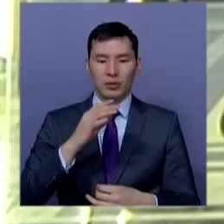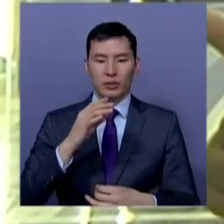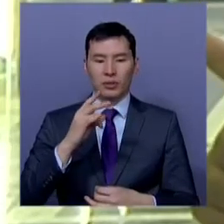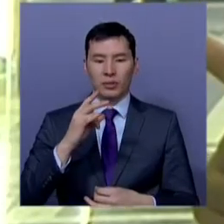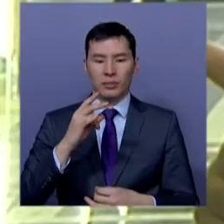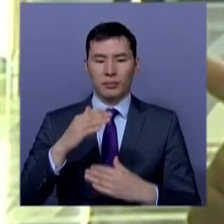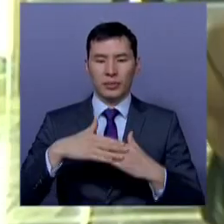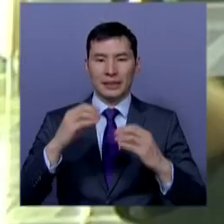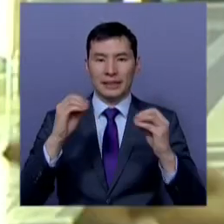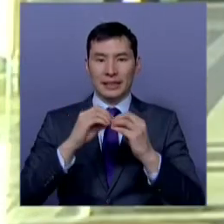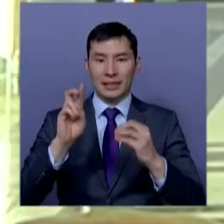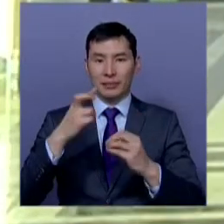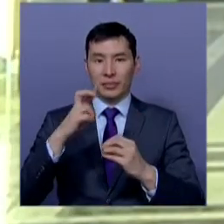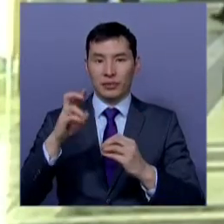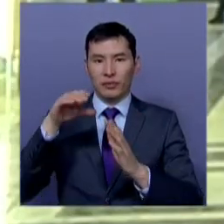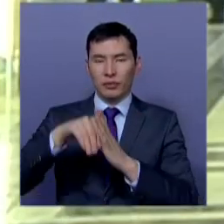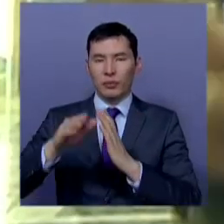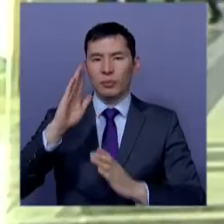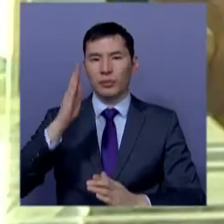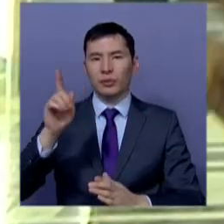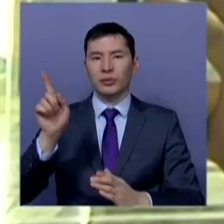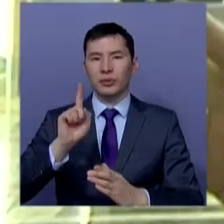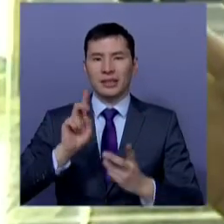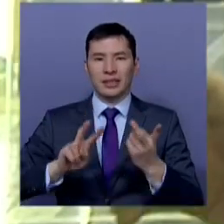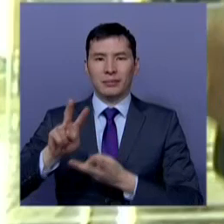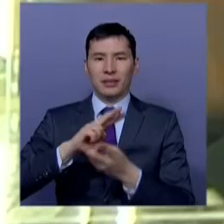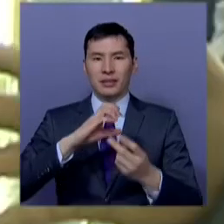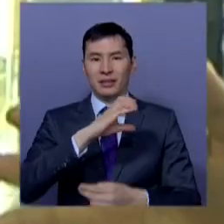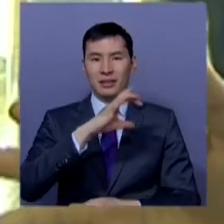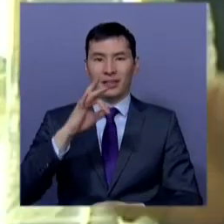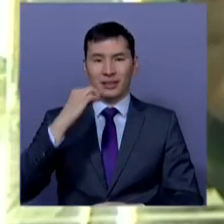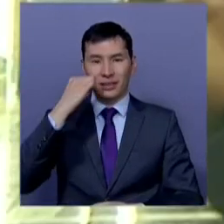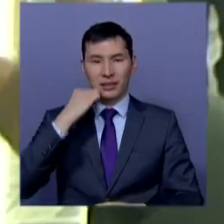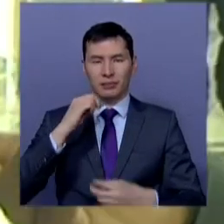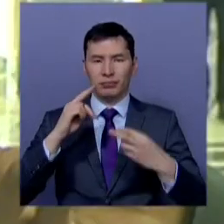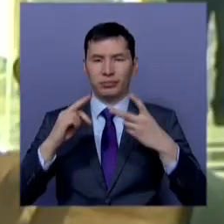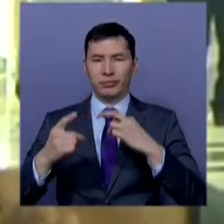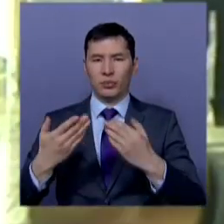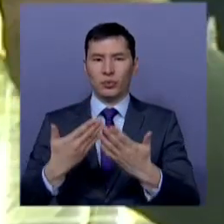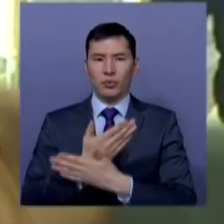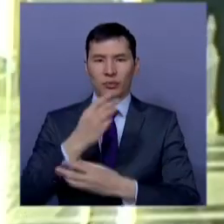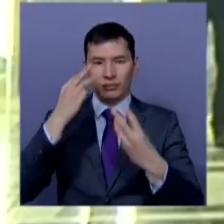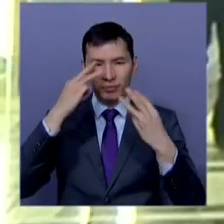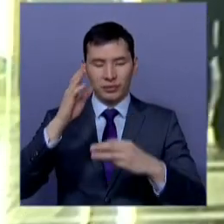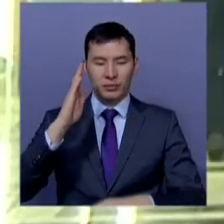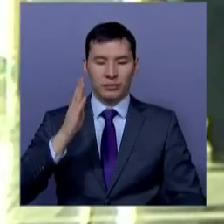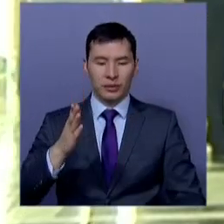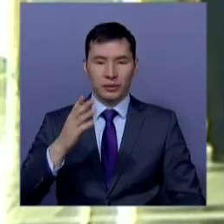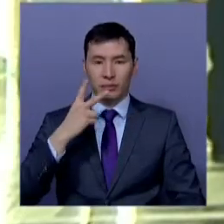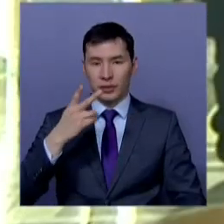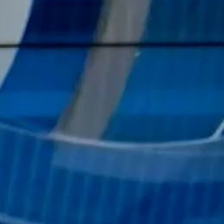10 кітапхана модернизация болады деген. Сол модернизация қалай болатын, соның бәрін мен де өзім жалпы көргім келеді, бірақ бұл да қуанышты